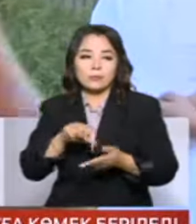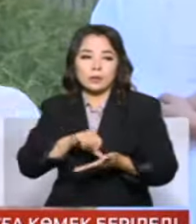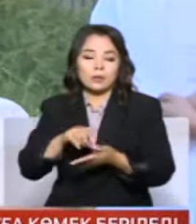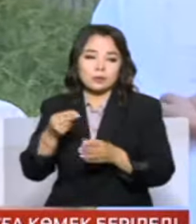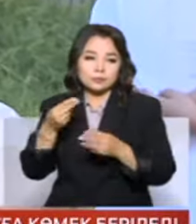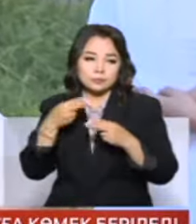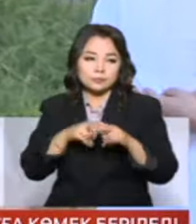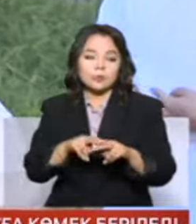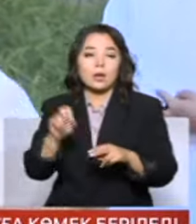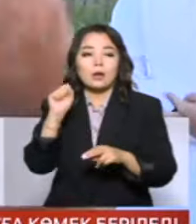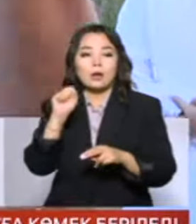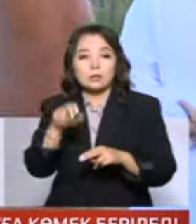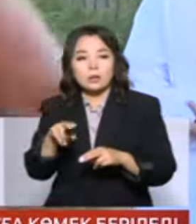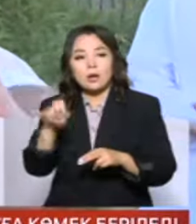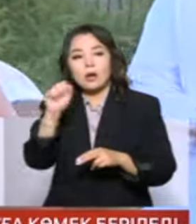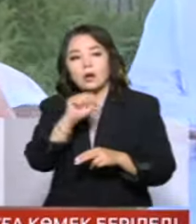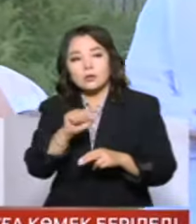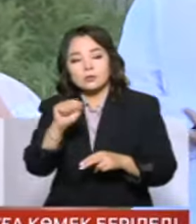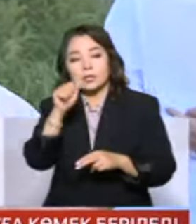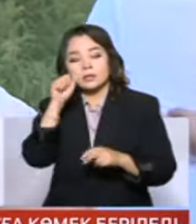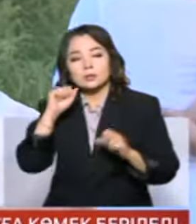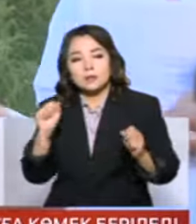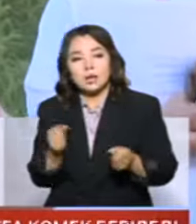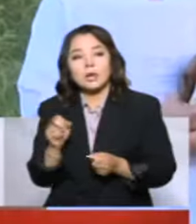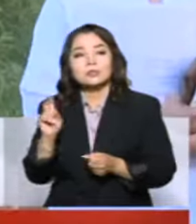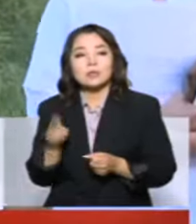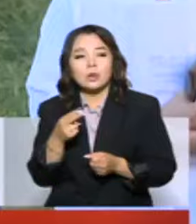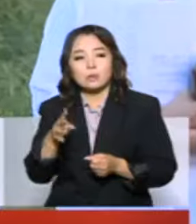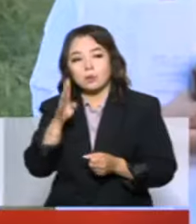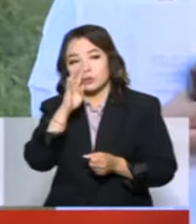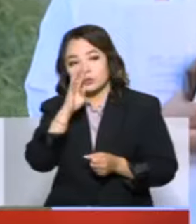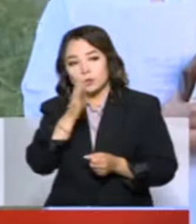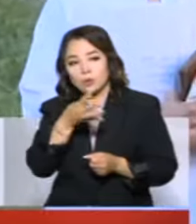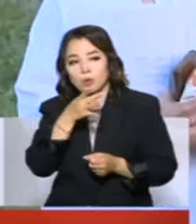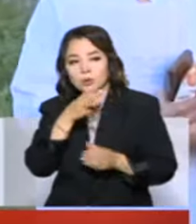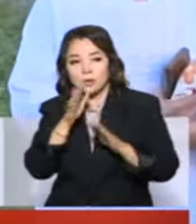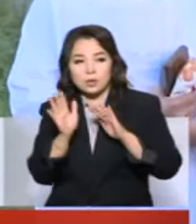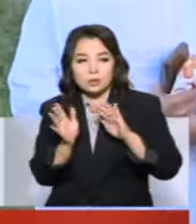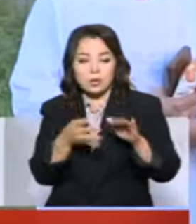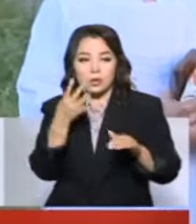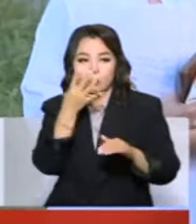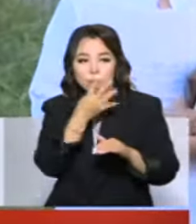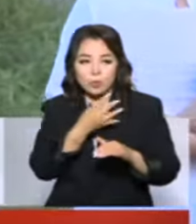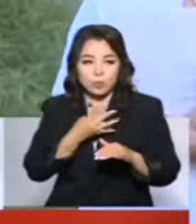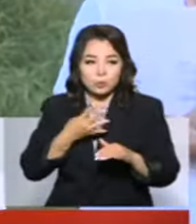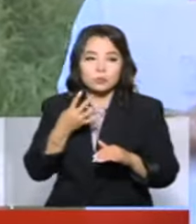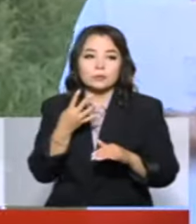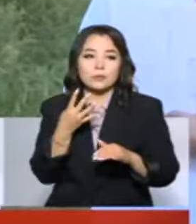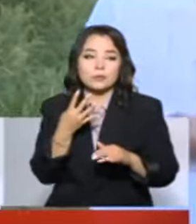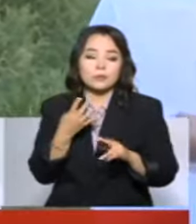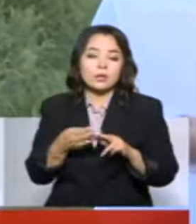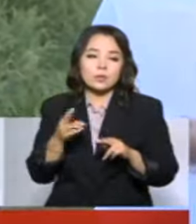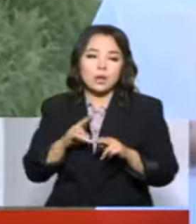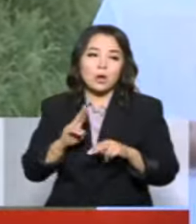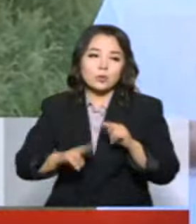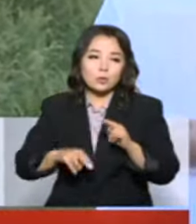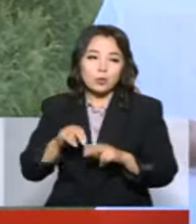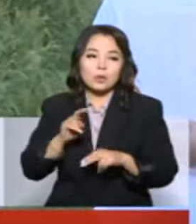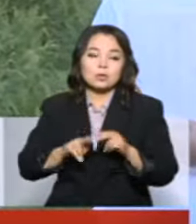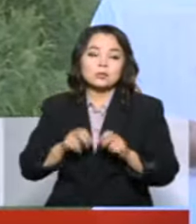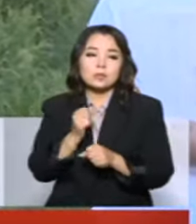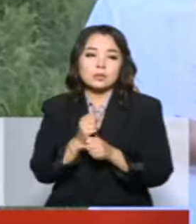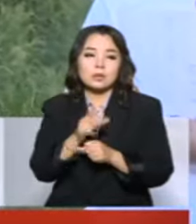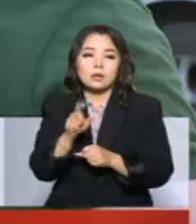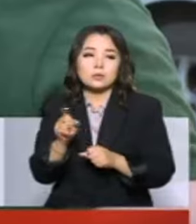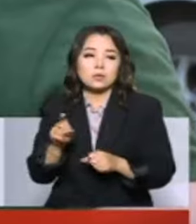күні августа дейді, қыста декабр дейді. Сонымен 4 жыл өтті. Төрт жыл өтті, ол жаңағыдай стройка істейтін адам